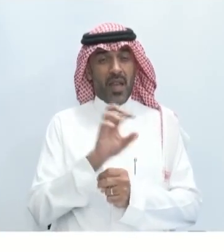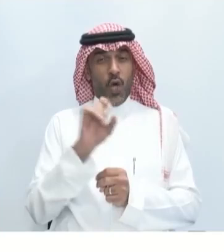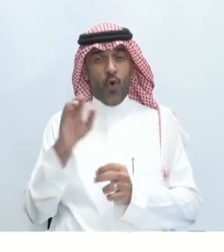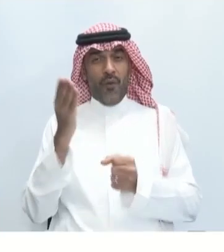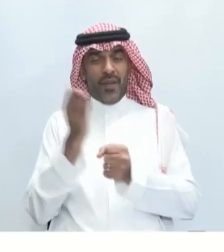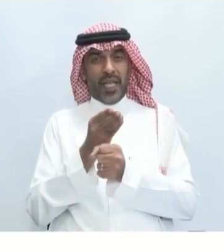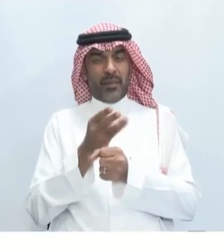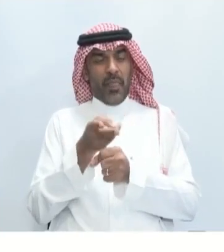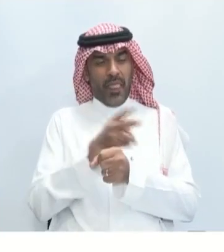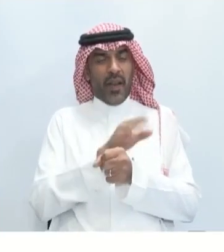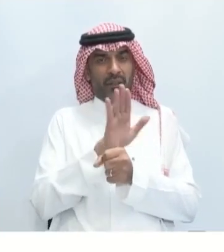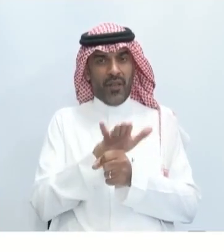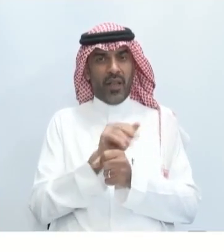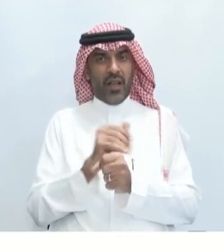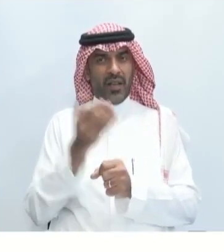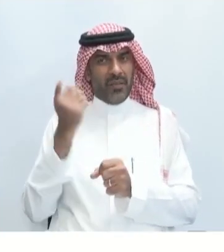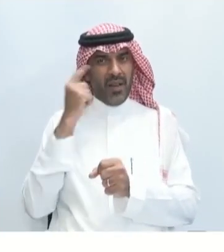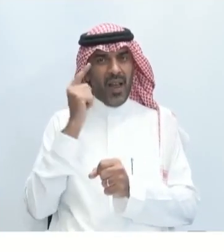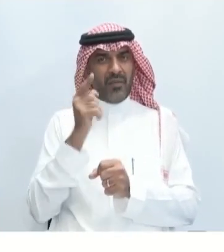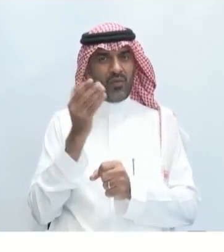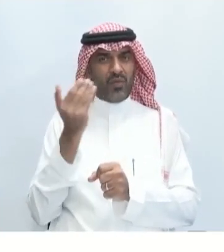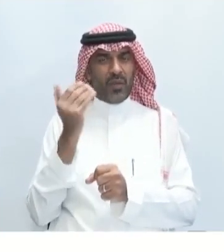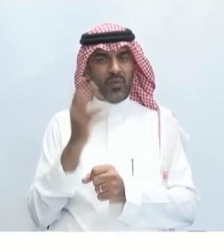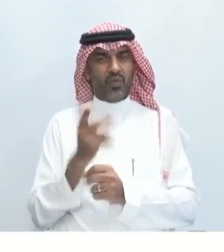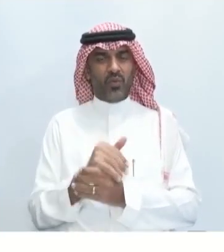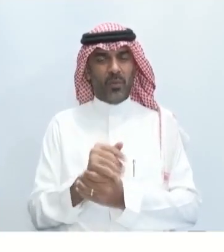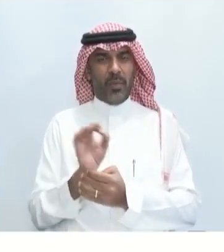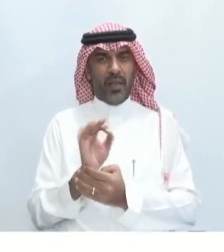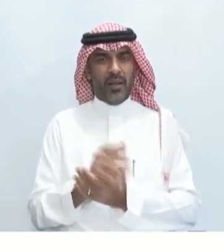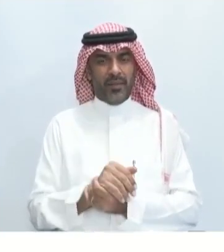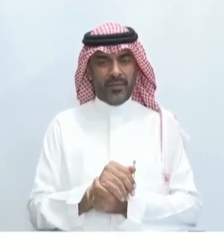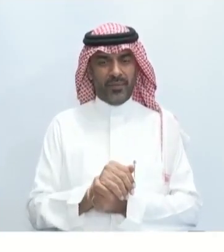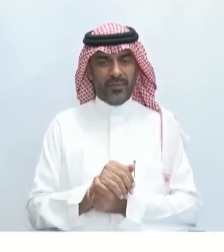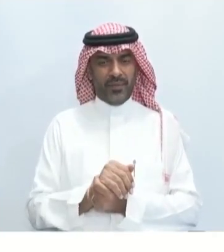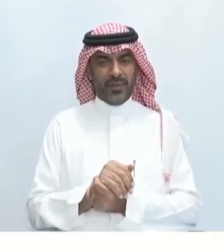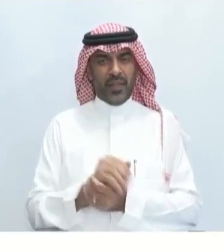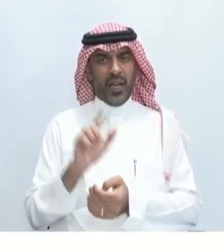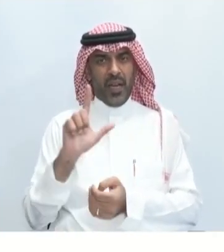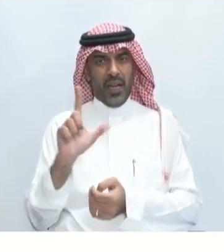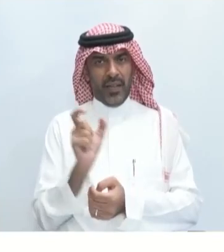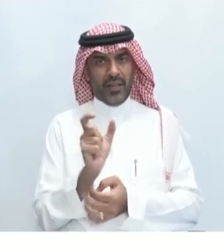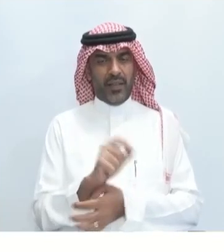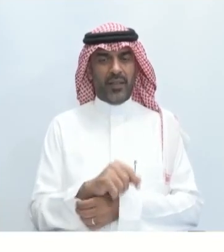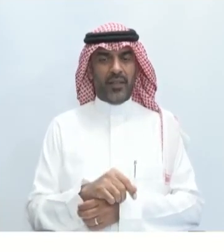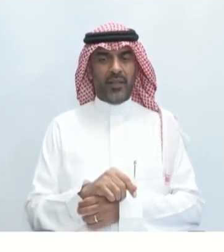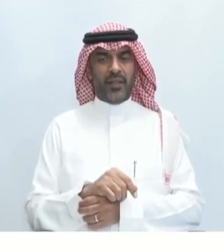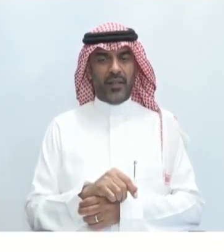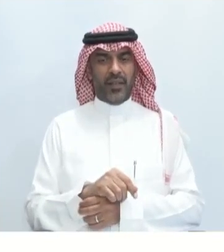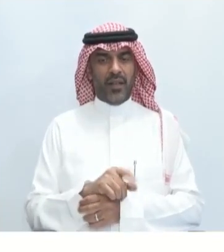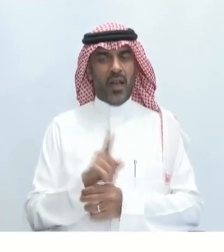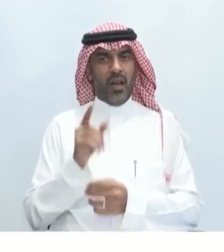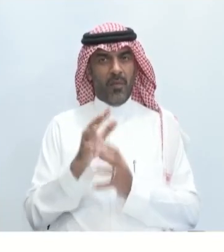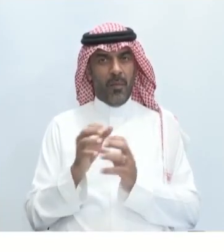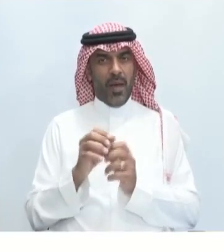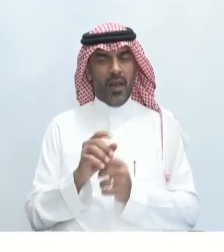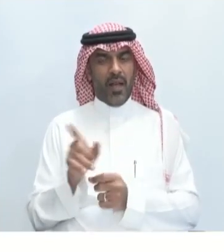تذكرون منها مرت معنا قبل منها مثلا لن تدل على معنى